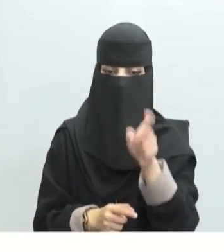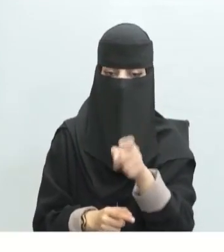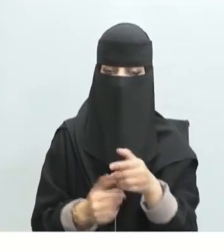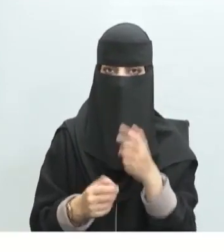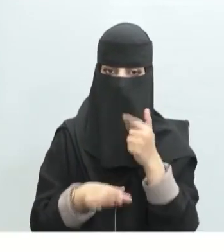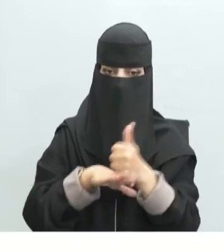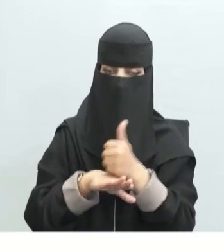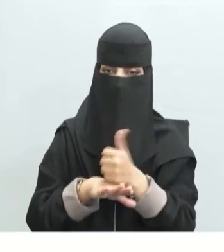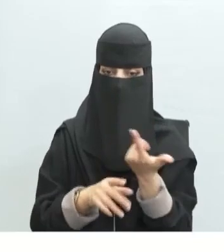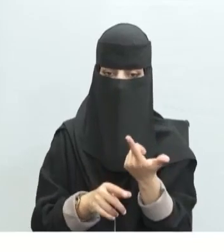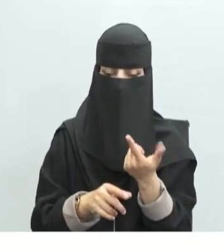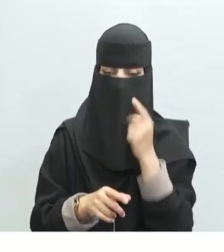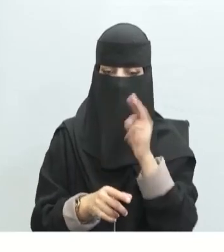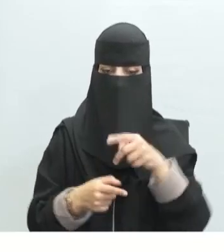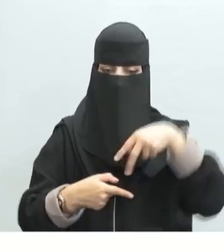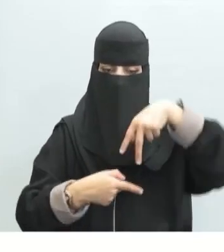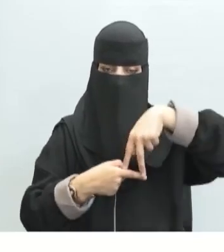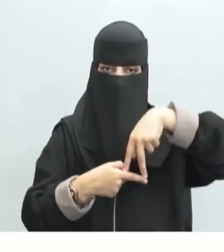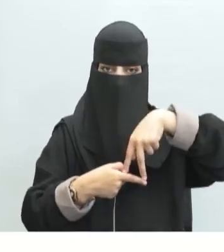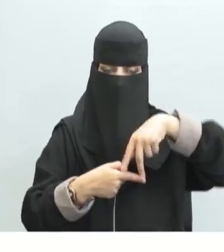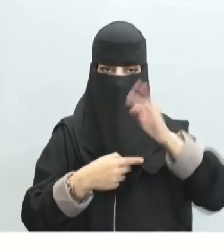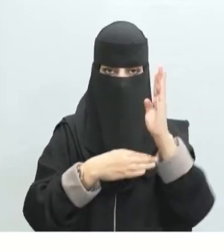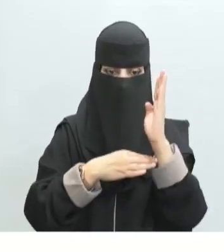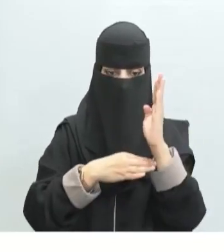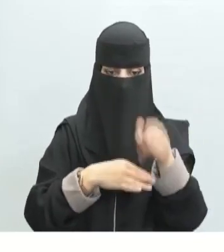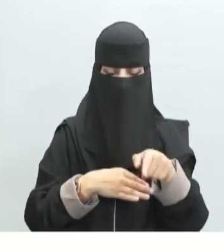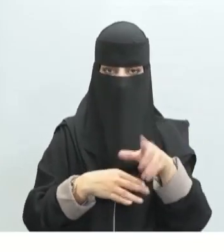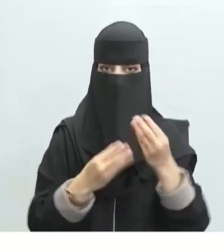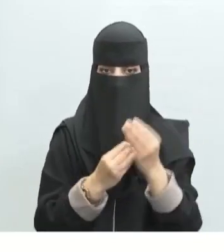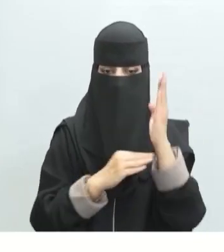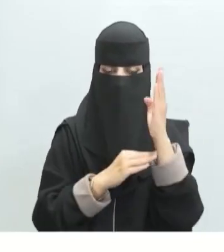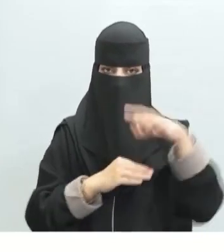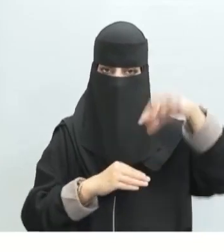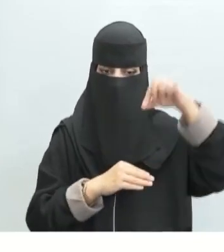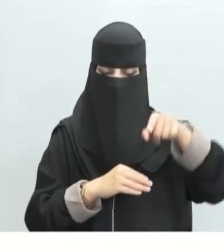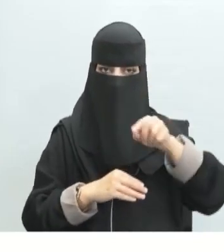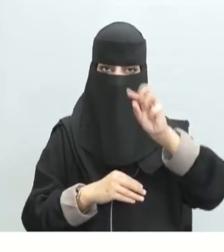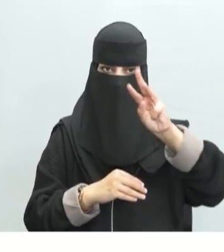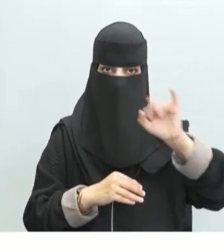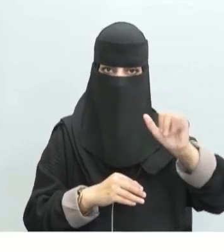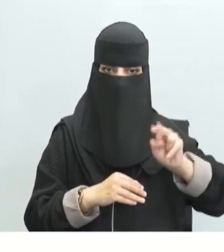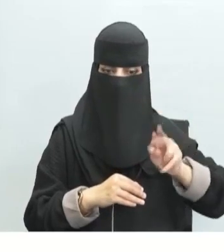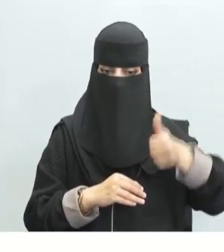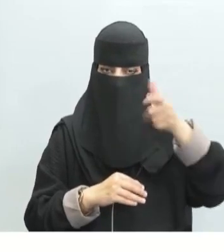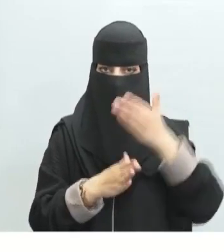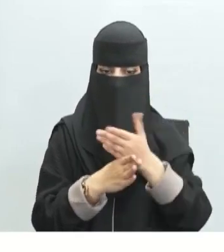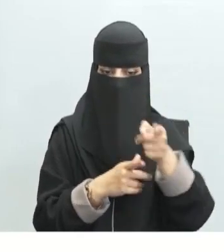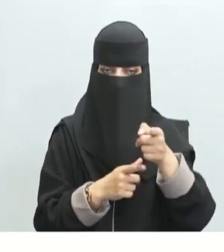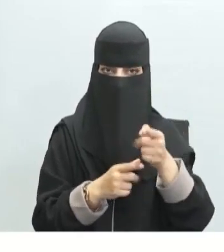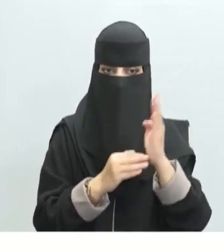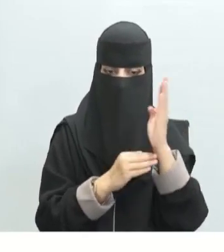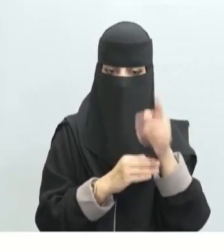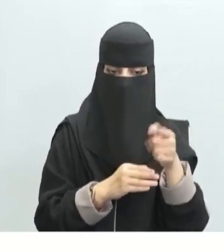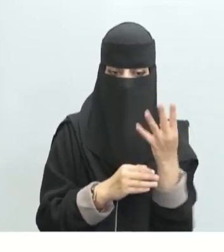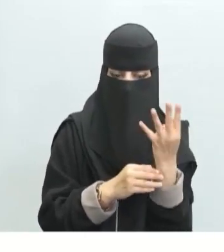الاساسي جابلي هذا المثلث قائم الزاويه فيه زاويه حاده يتا الضلع اللي طوله ار هذا